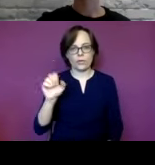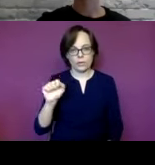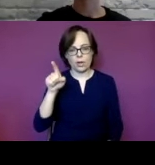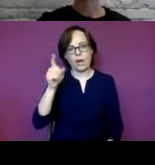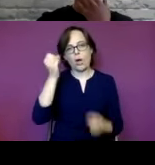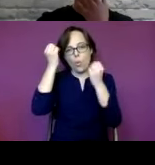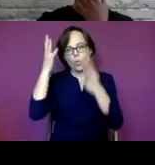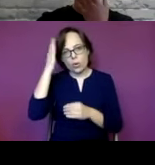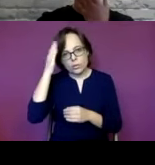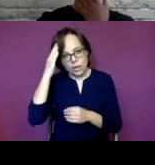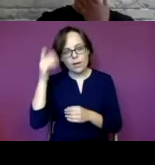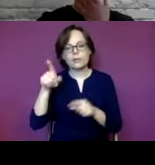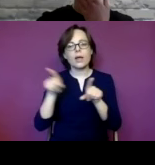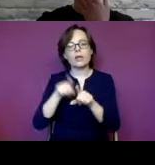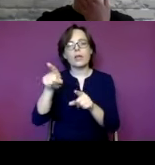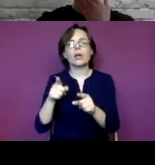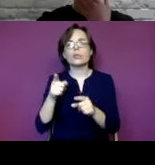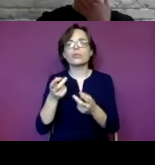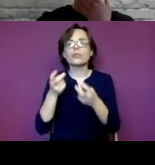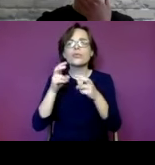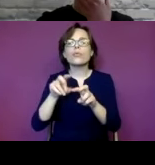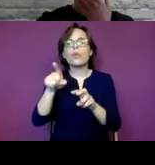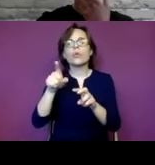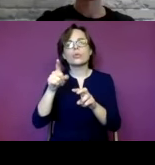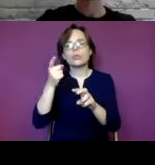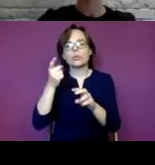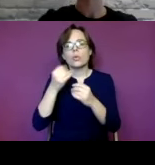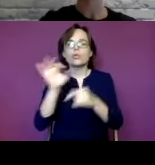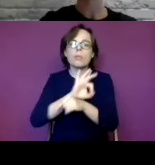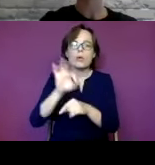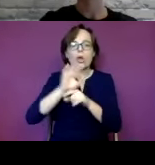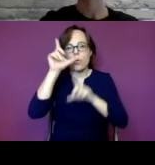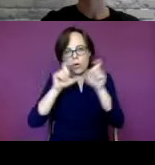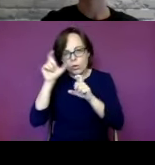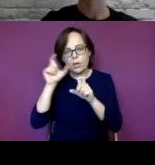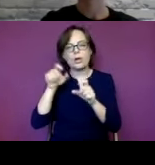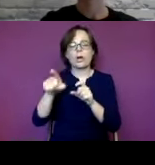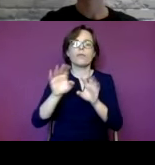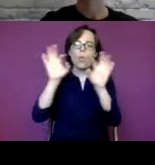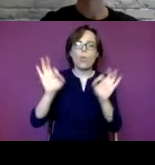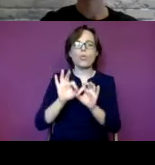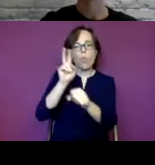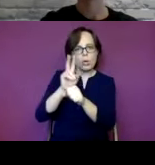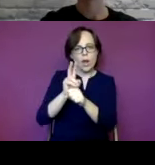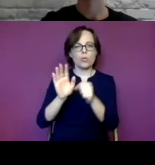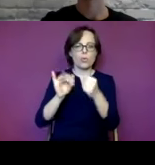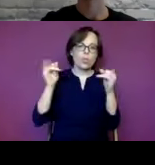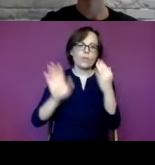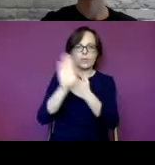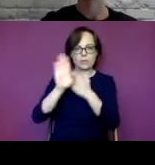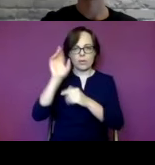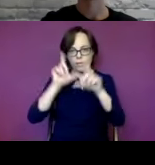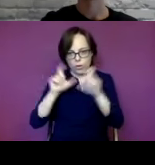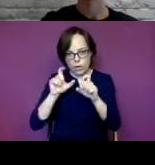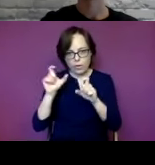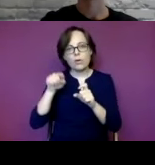kulturoznawczyni, twórczyni projektów fotograficznych, kuratorka wystaw fotograficznych, która robiła projekt